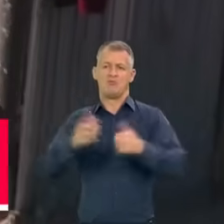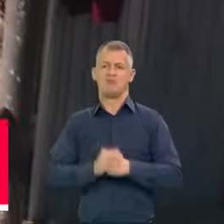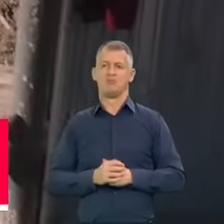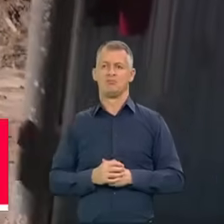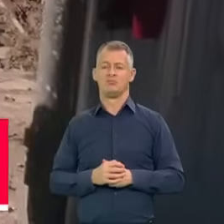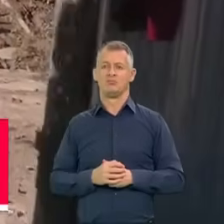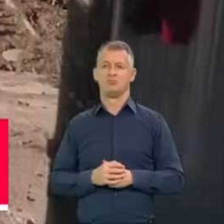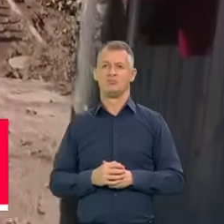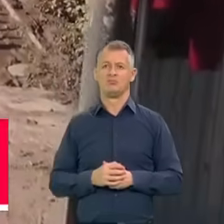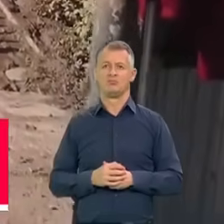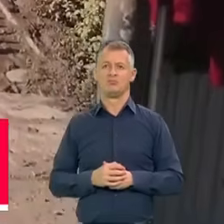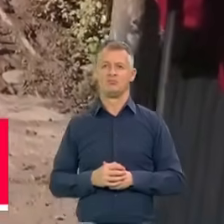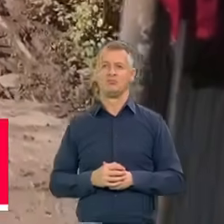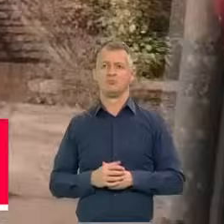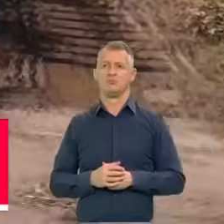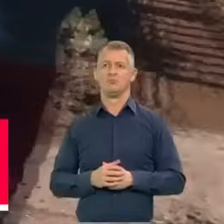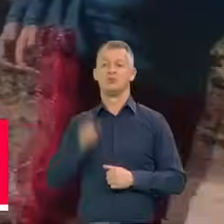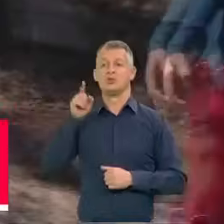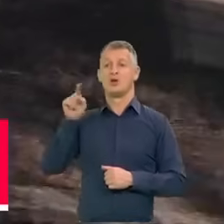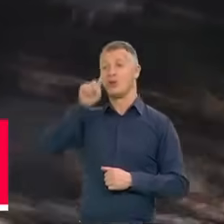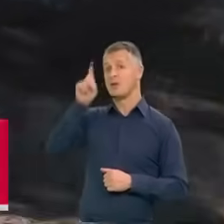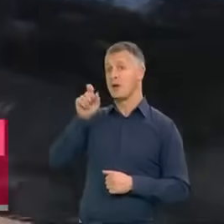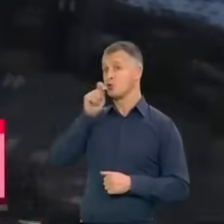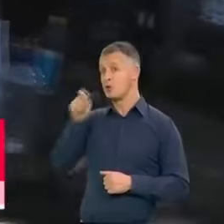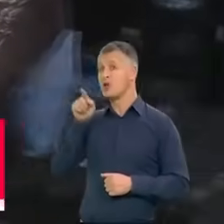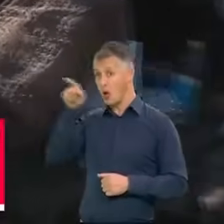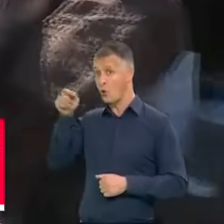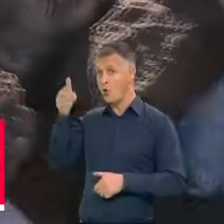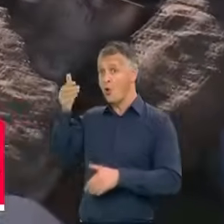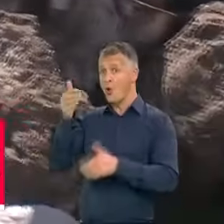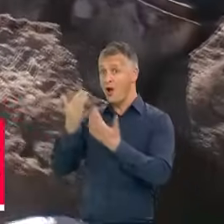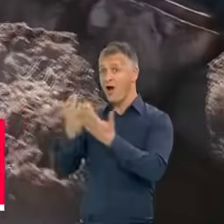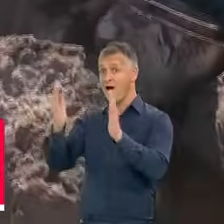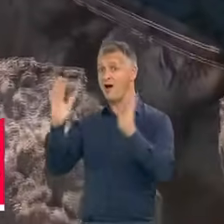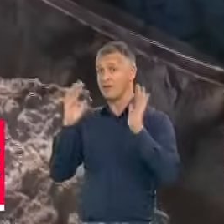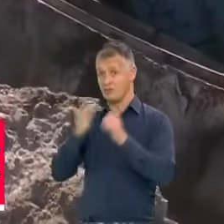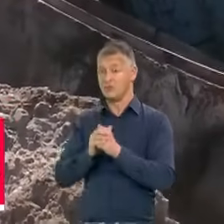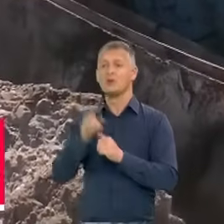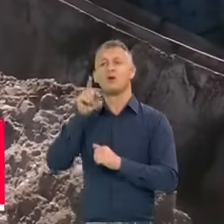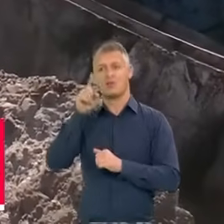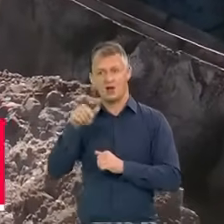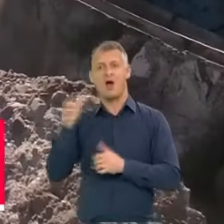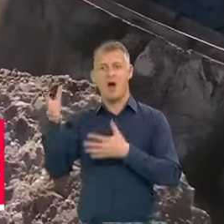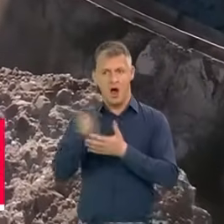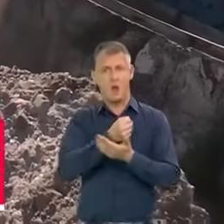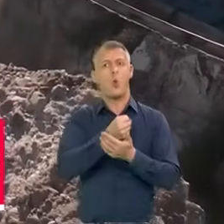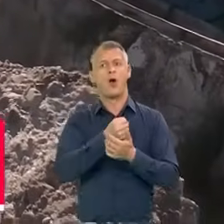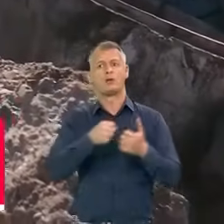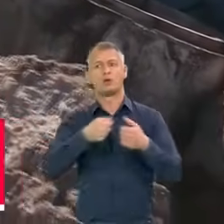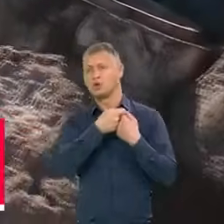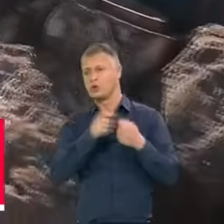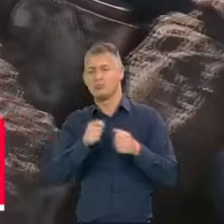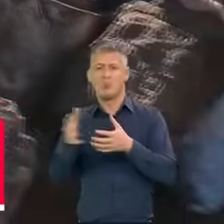neterminat intrat și acolo gardul ăla așa puternic gardul l ad mul de la apă la ad mul a trat și